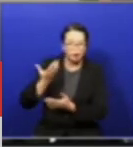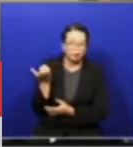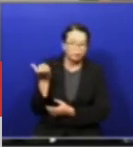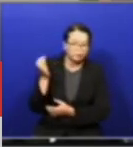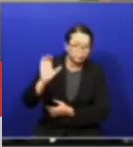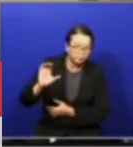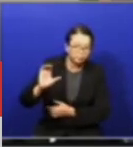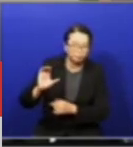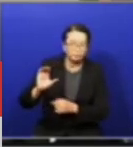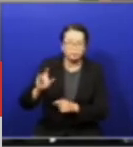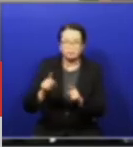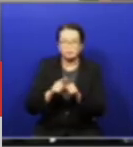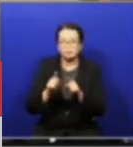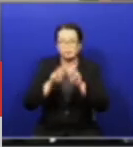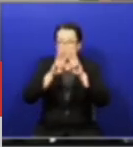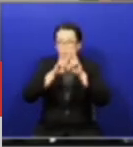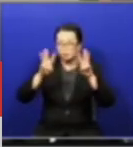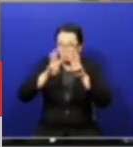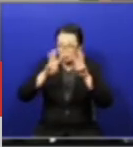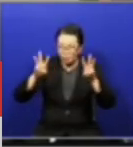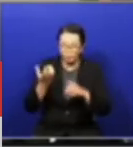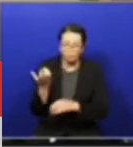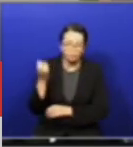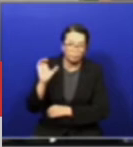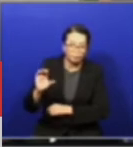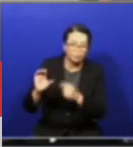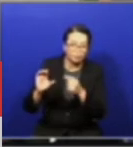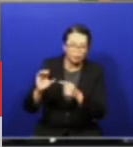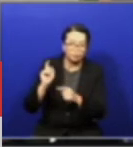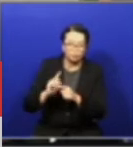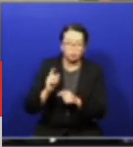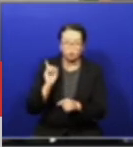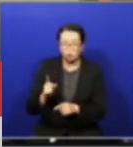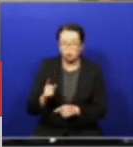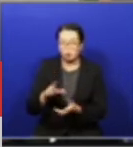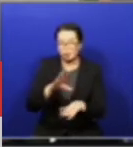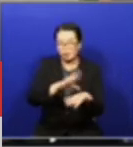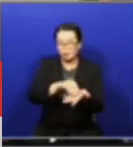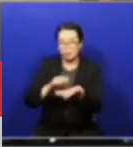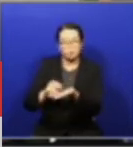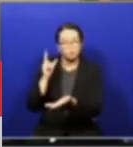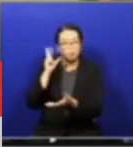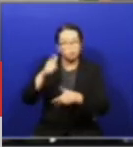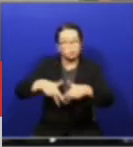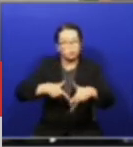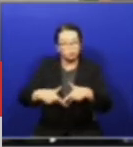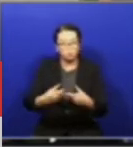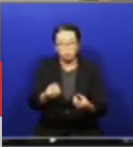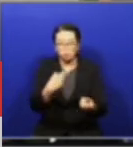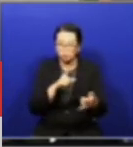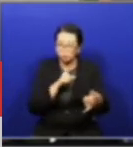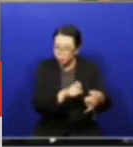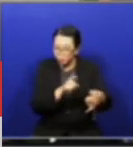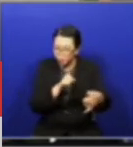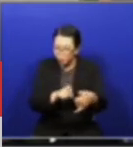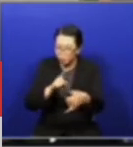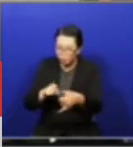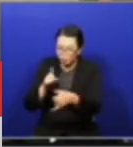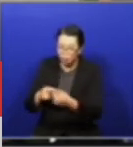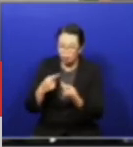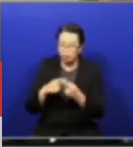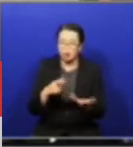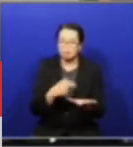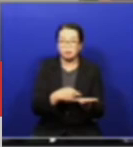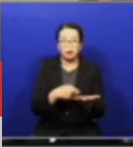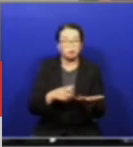ว้ครับที่เขาเรียกกันว่าตามกฎหมายรัฐธรรมนูญใหม่ก็คือต้องทำประชาพิจารณ์นะท่านประธานครับหน่วยงานนี้หน่วยงานเดียวครับพี่น้องประชาชน